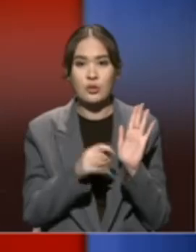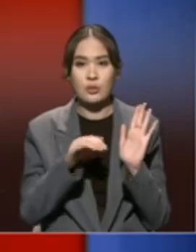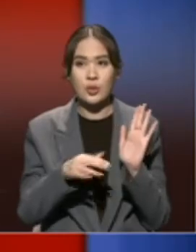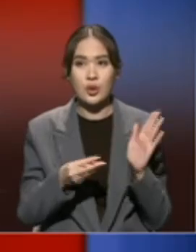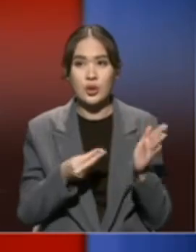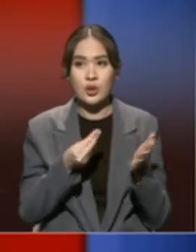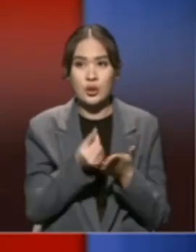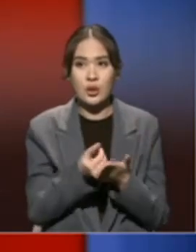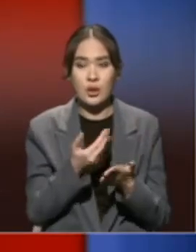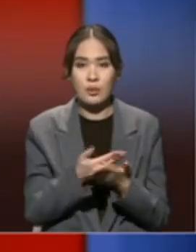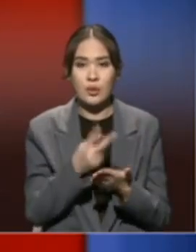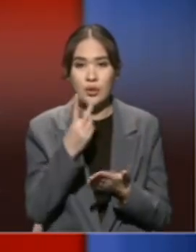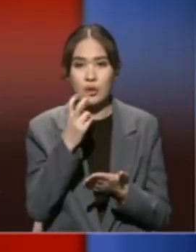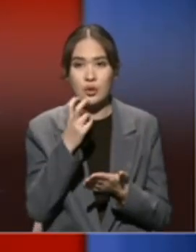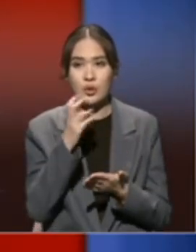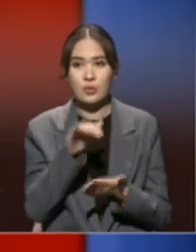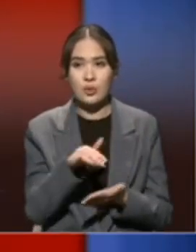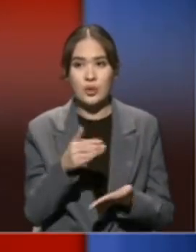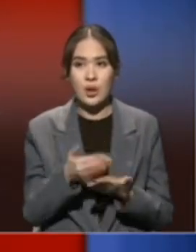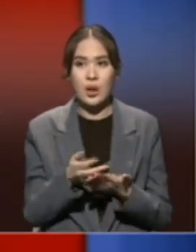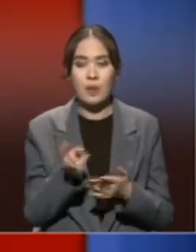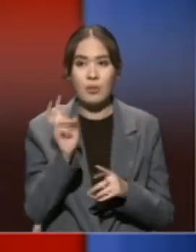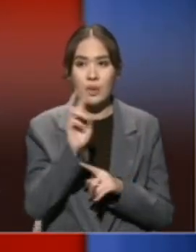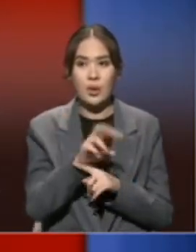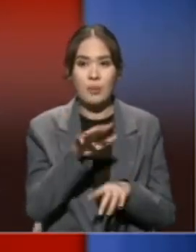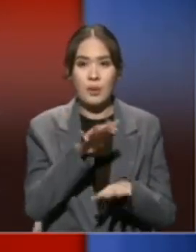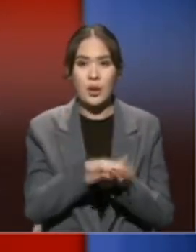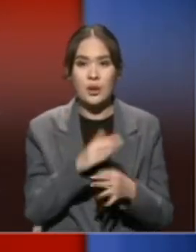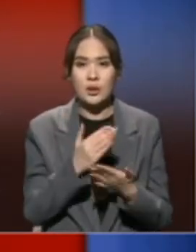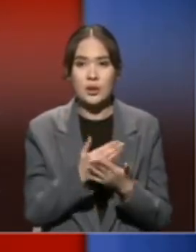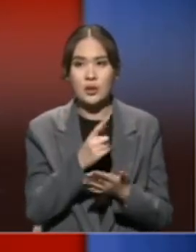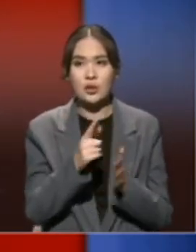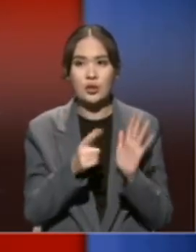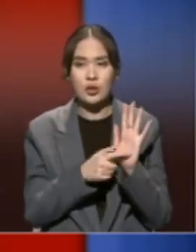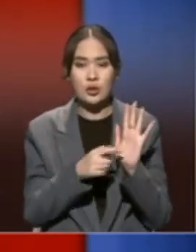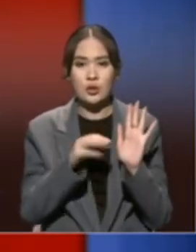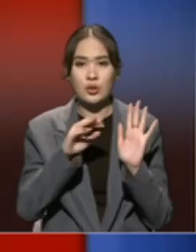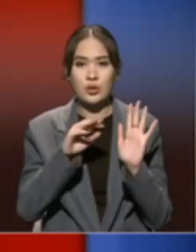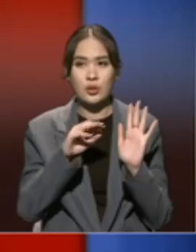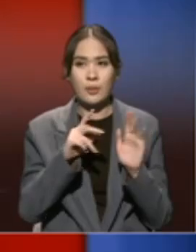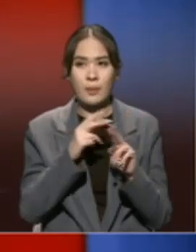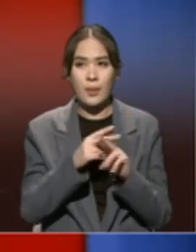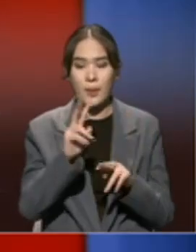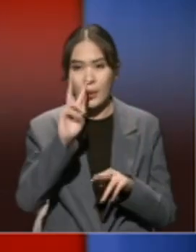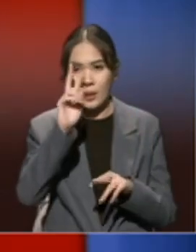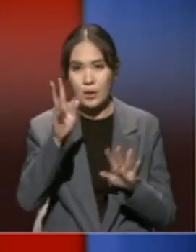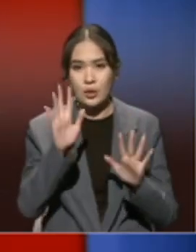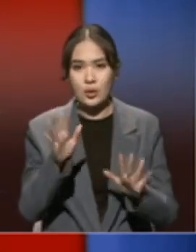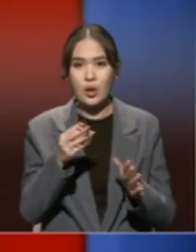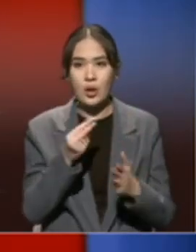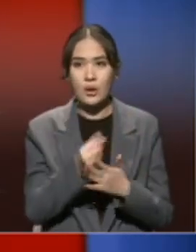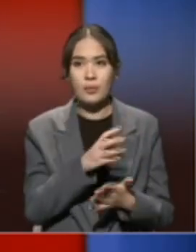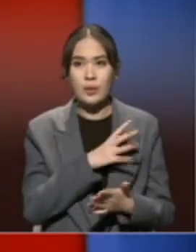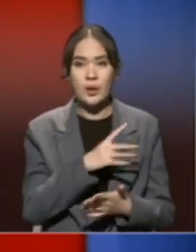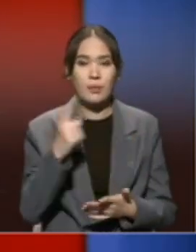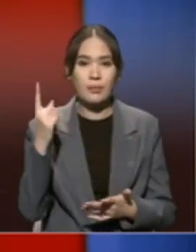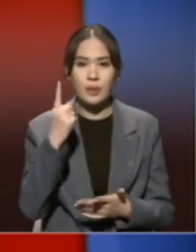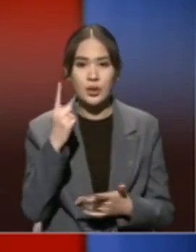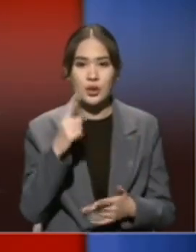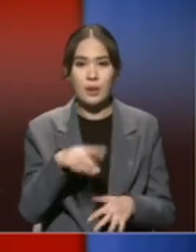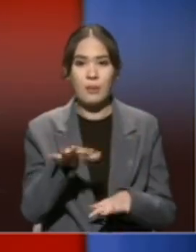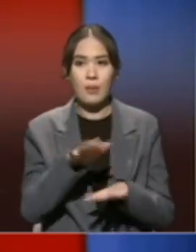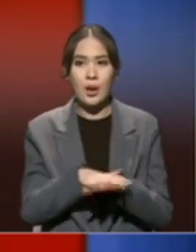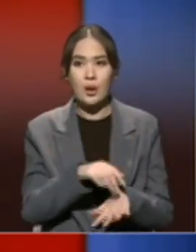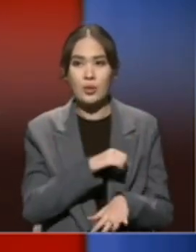деп, қалтаңызда 200 мың теңгеңіз бар, барасыз, сол кезде банк сізге айтады, сіз әлі 700 мың теңге төлеуіңіз, сіз 200 мың теңге төледіңіз деп айтады. Яғни бірінші кезекте банк